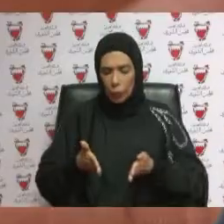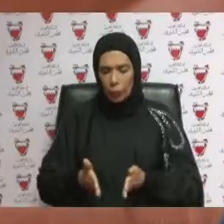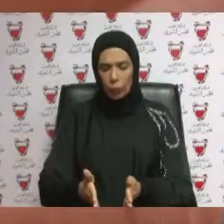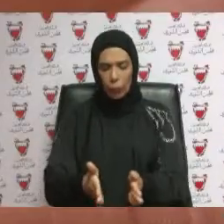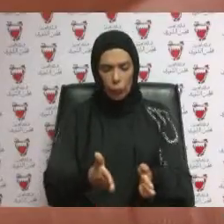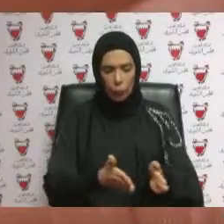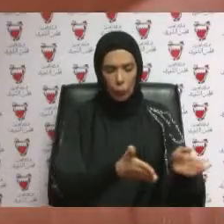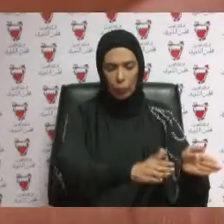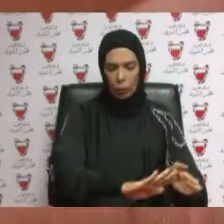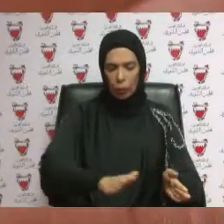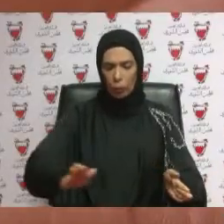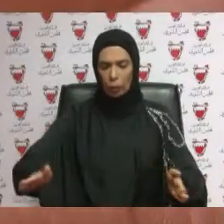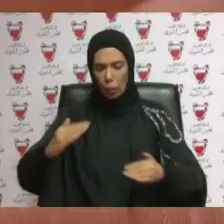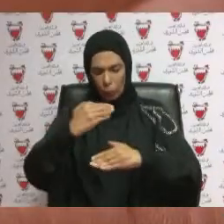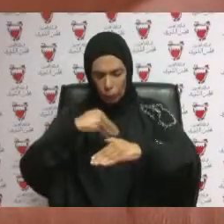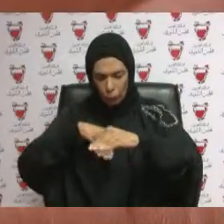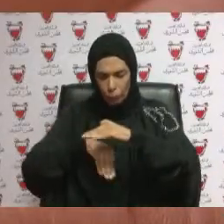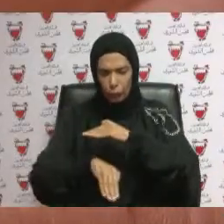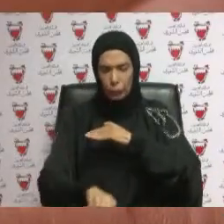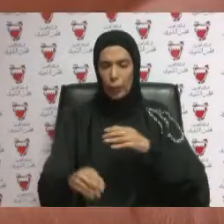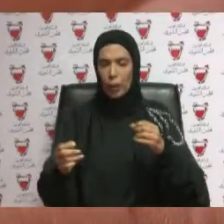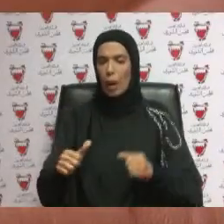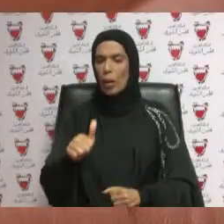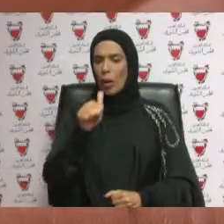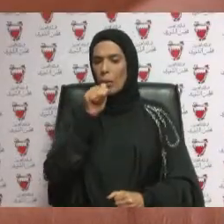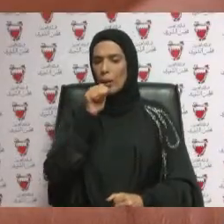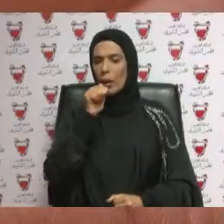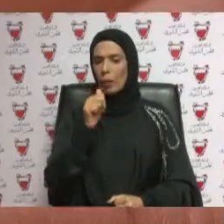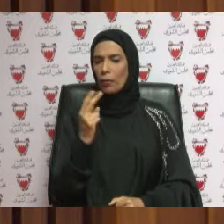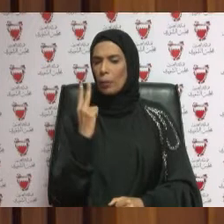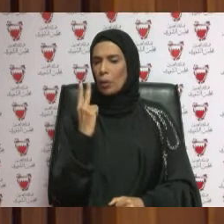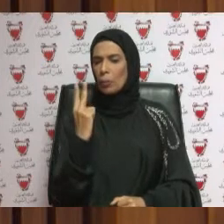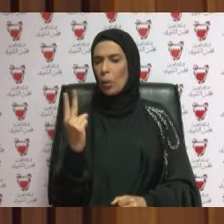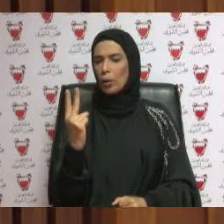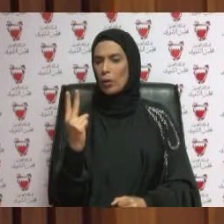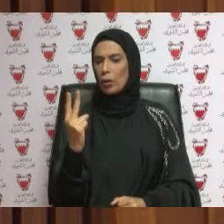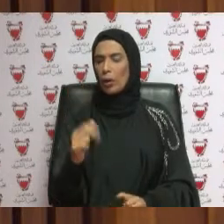في الأراضي المغمورة بالمياه. وجاءت المادة الثانية تنفيذية.